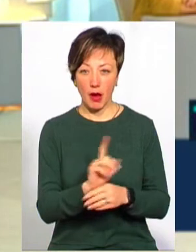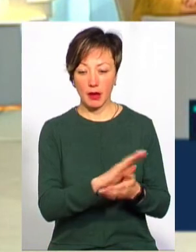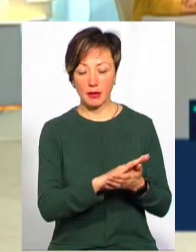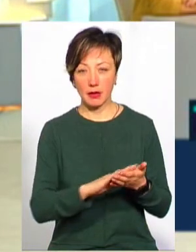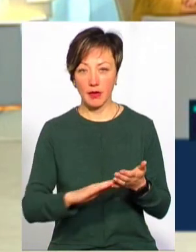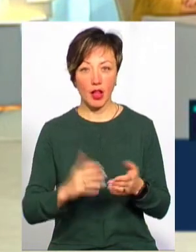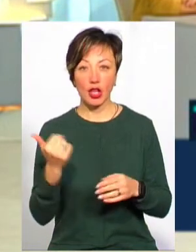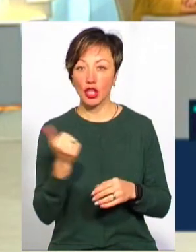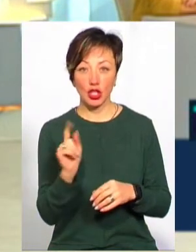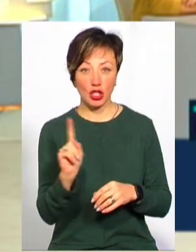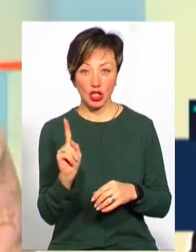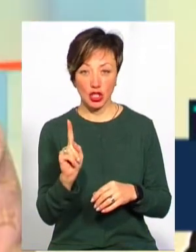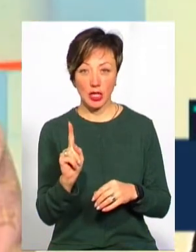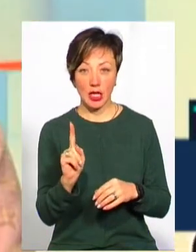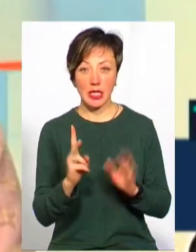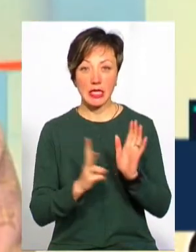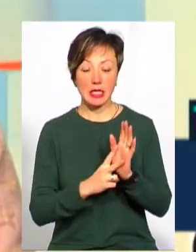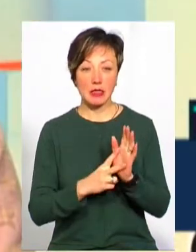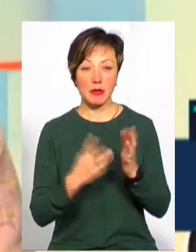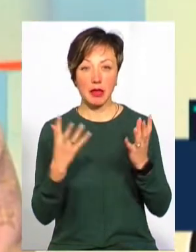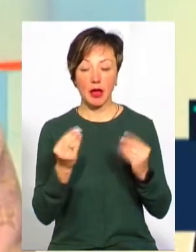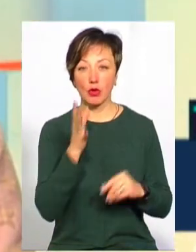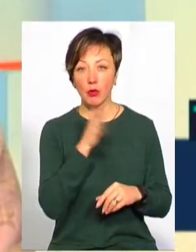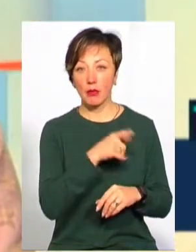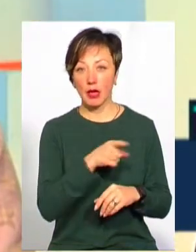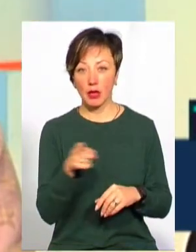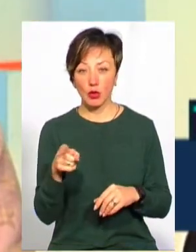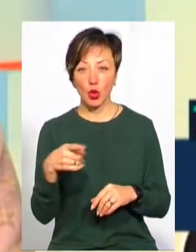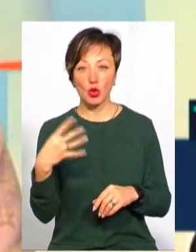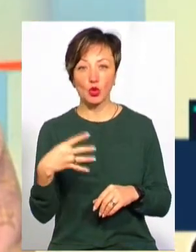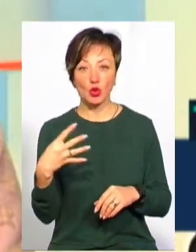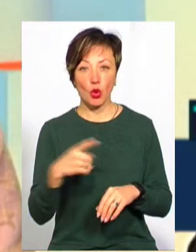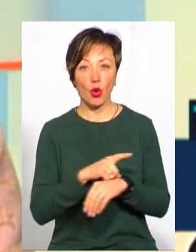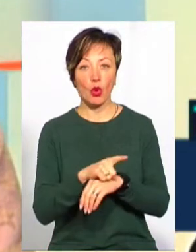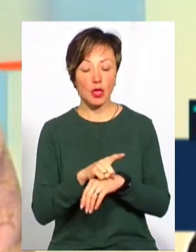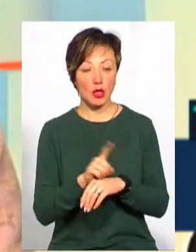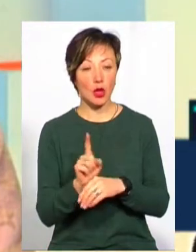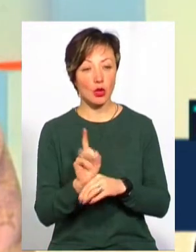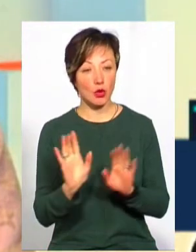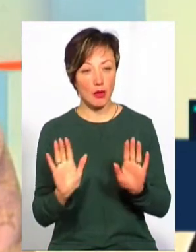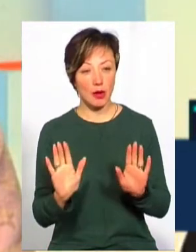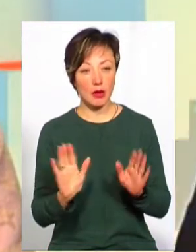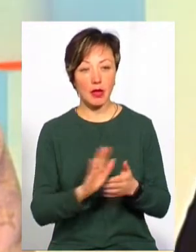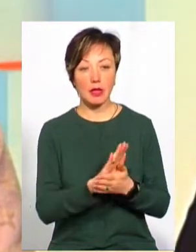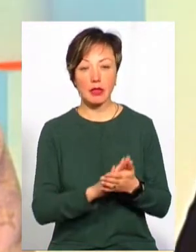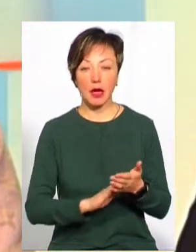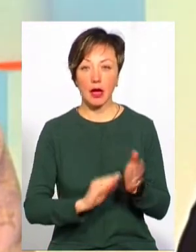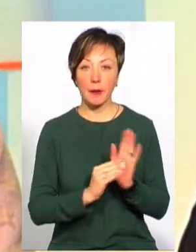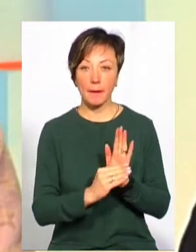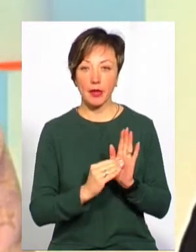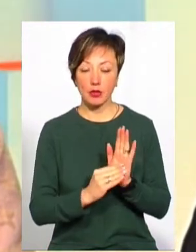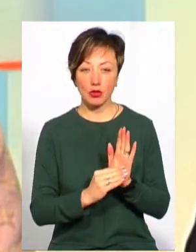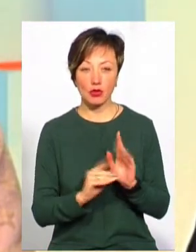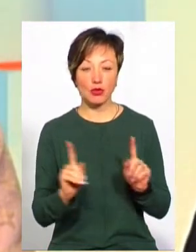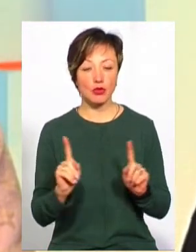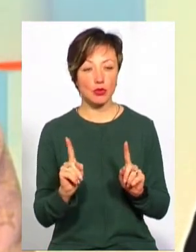робочого, тільки не тижня вже, а 7-денного періоду, 40 годин, нормально. Далі пише, що так от